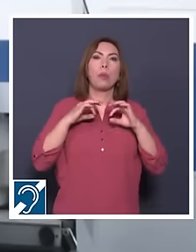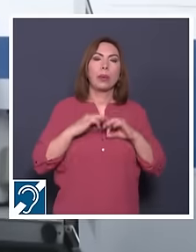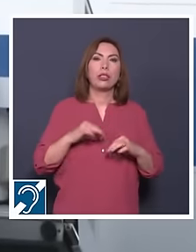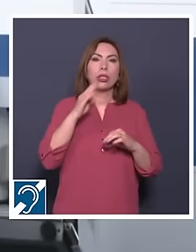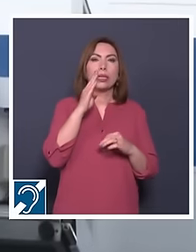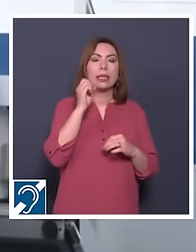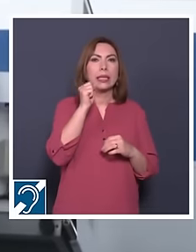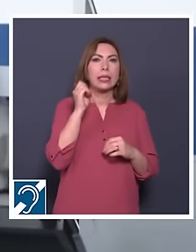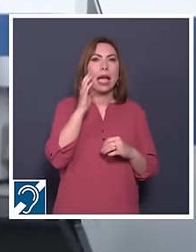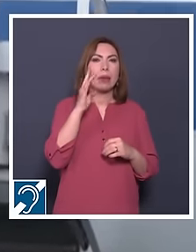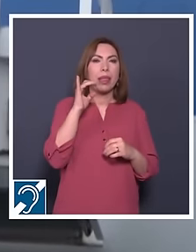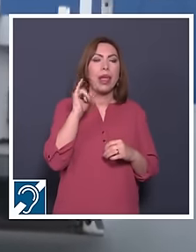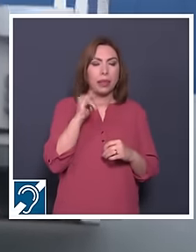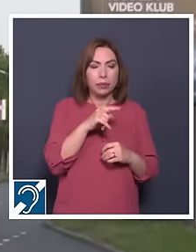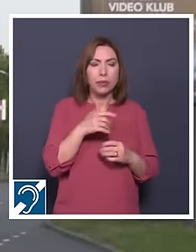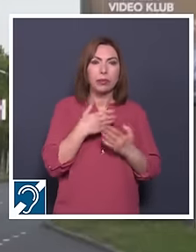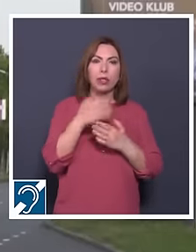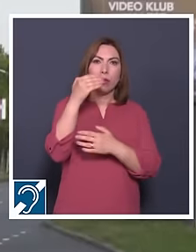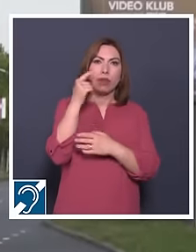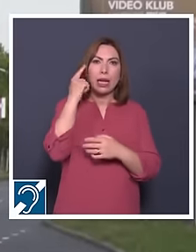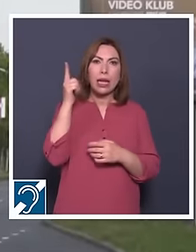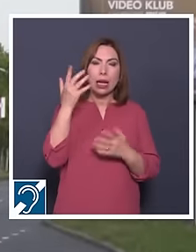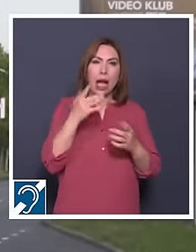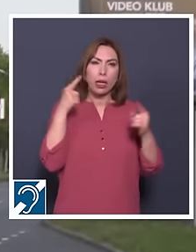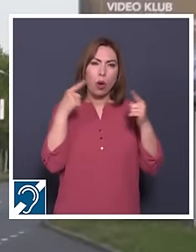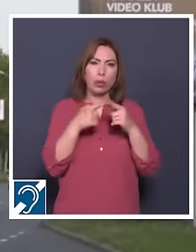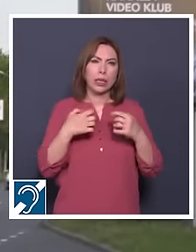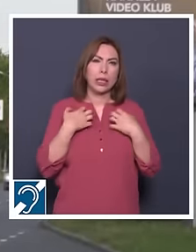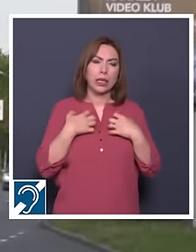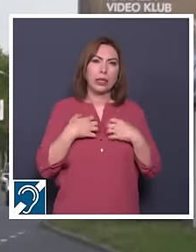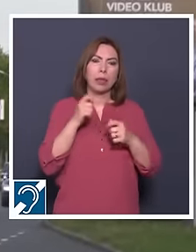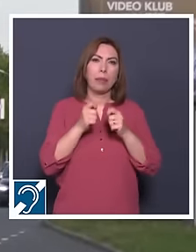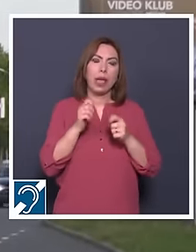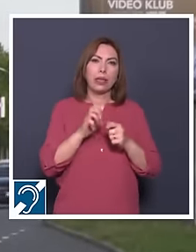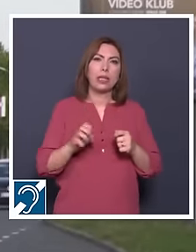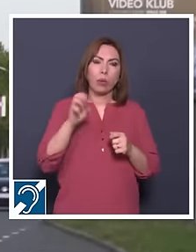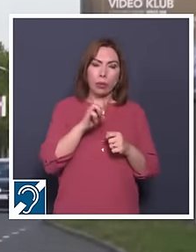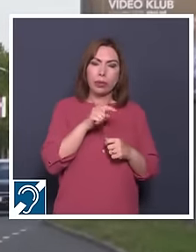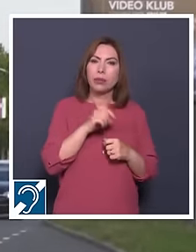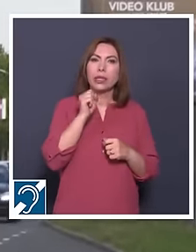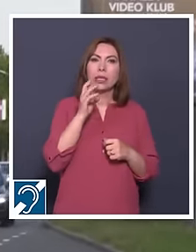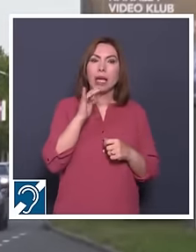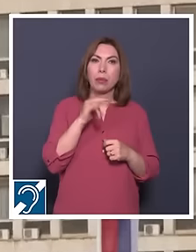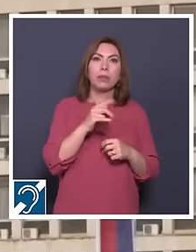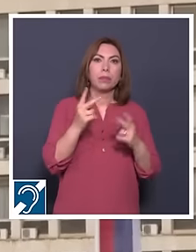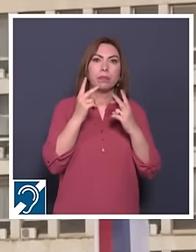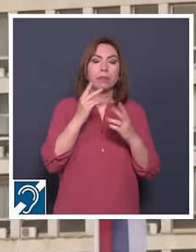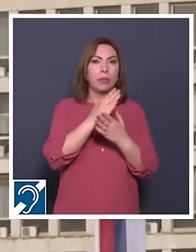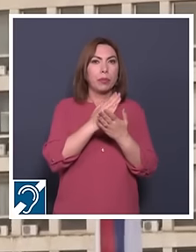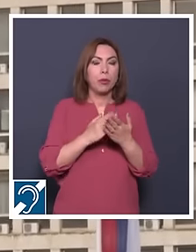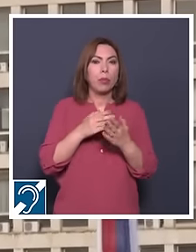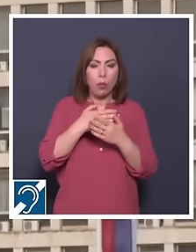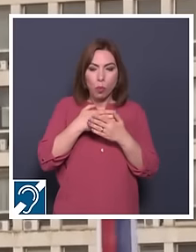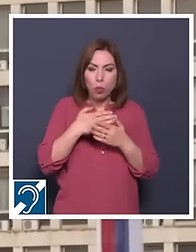Serbiei, Alexander Vučić. Pentru companiile chineze care au obiective ambițioase pe piața europeană, Serbia reprezintă o importantă poartă de